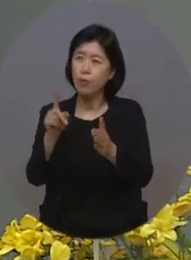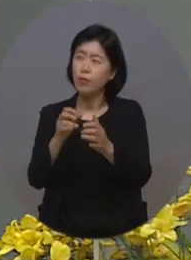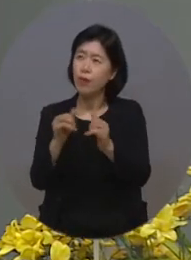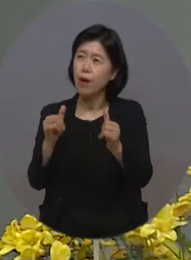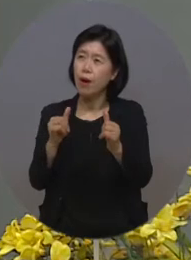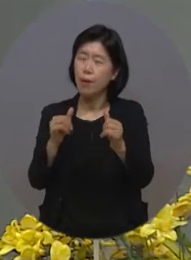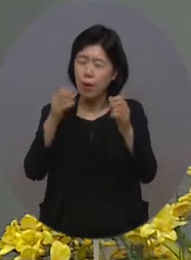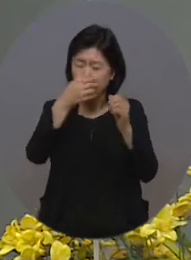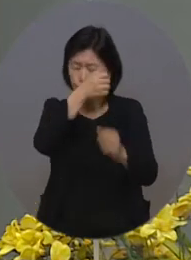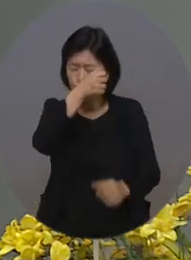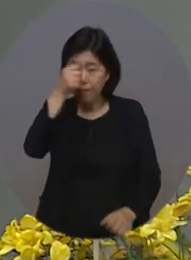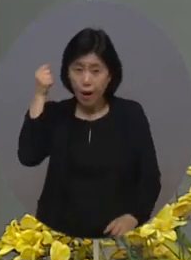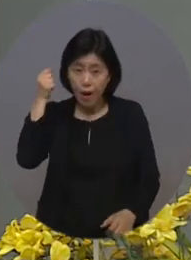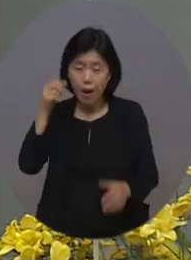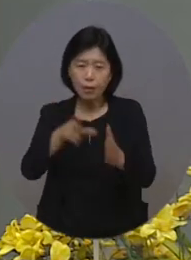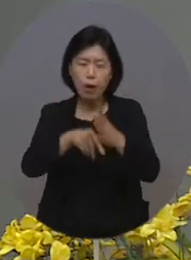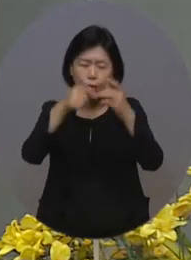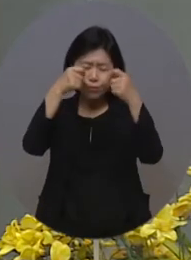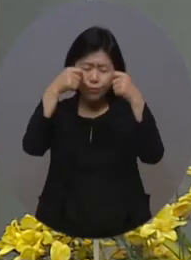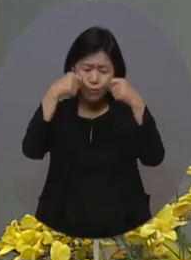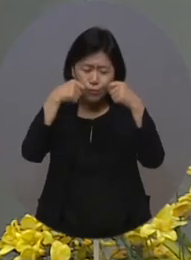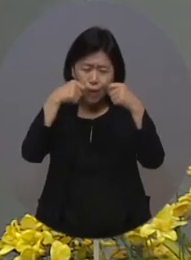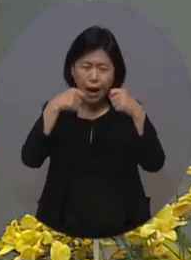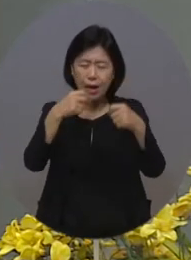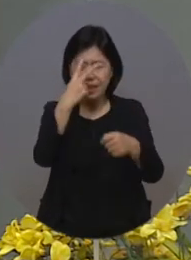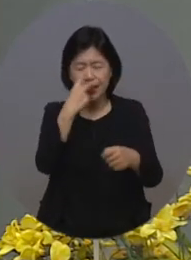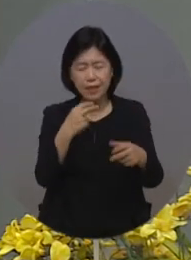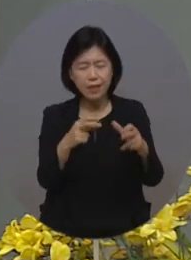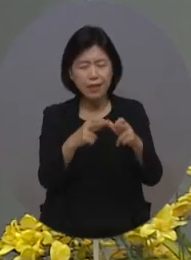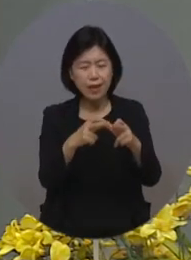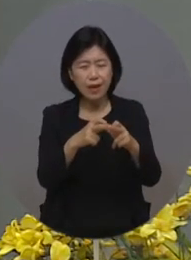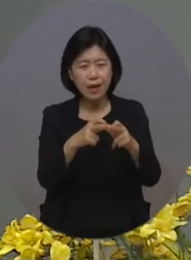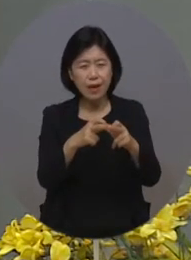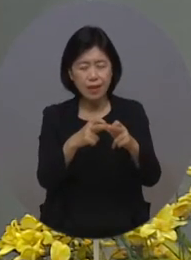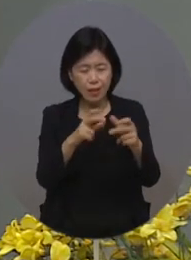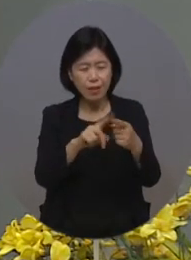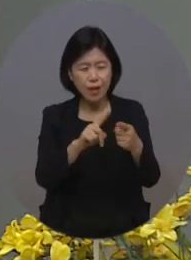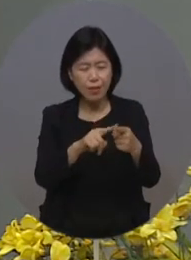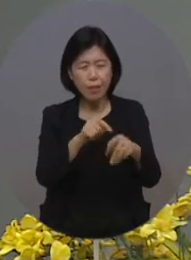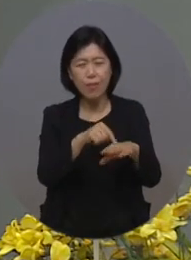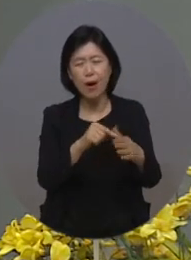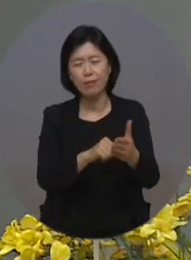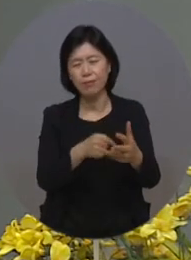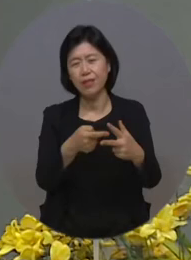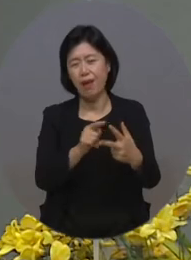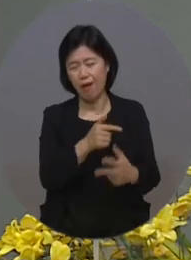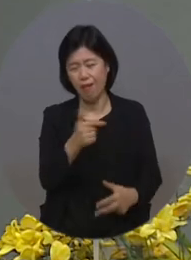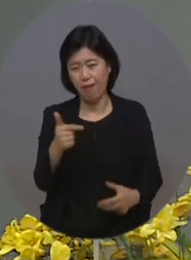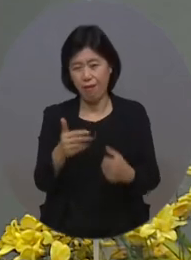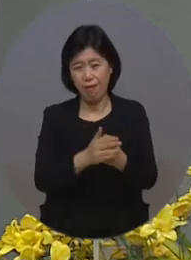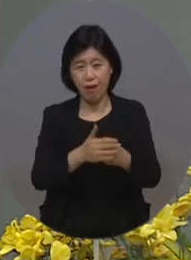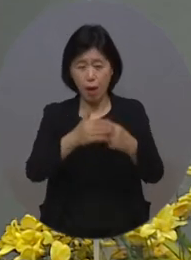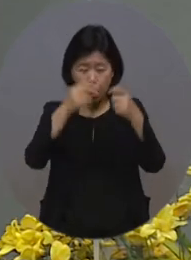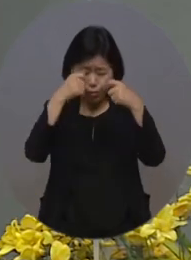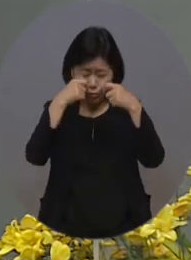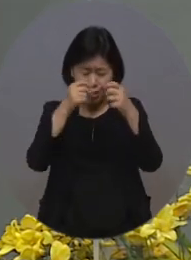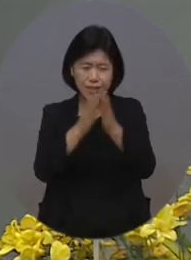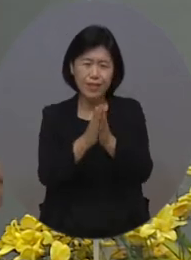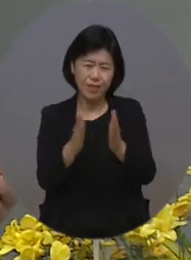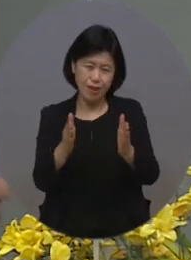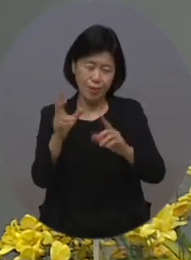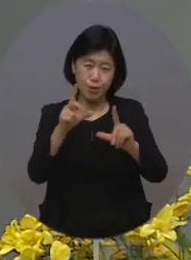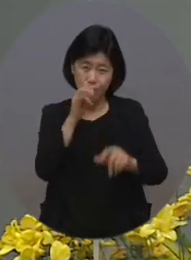3개월 동안 겪어보신 거잖아 예 그러니 우리 장애인의 삶이 얼마나 힘들고 또 장애인에 대한 배려 라든지 인권이 라든지